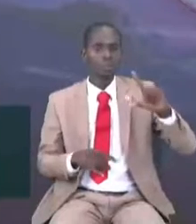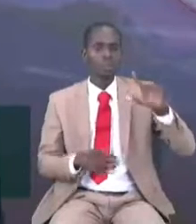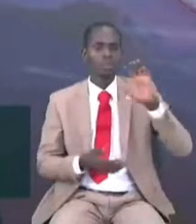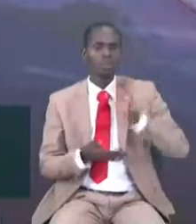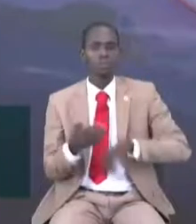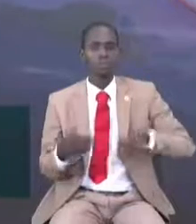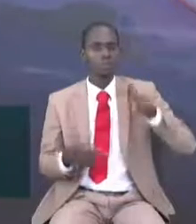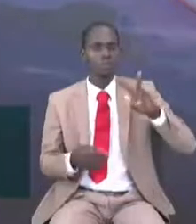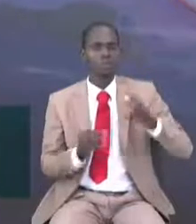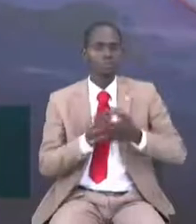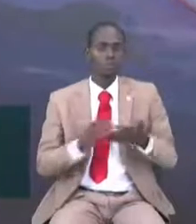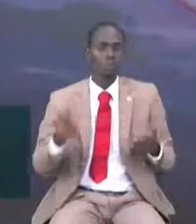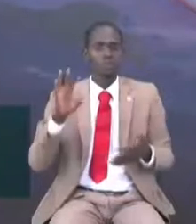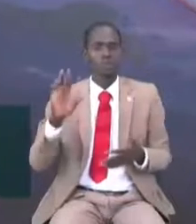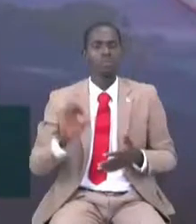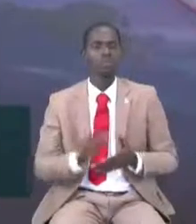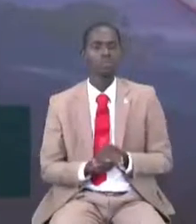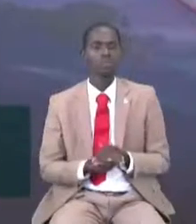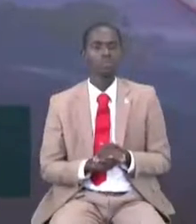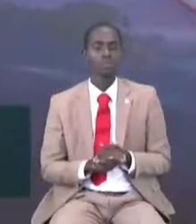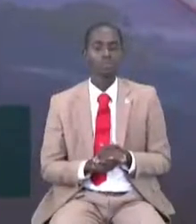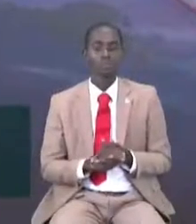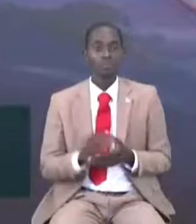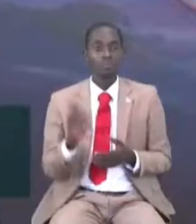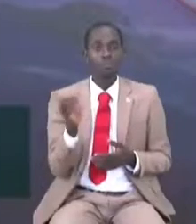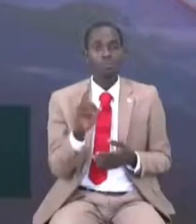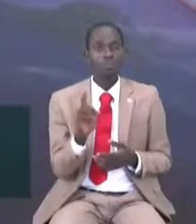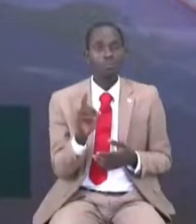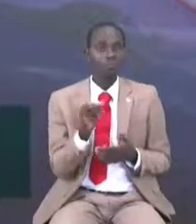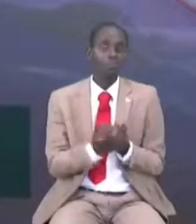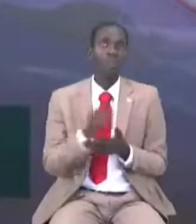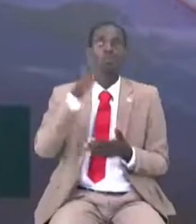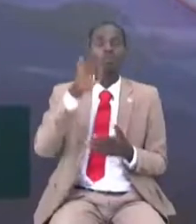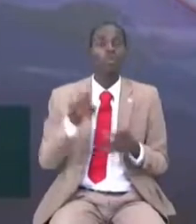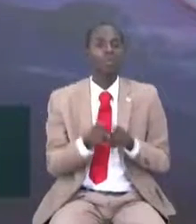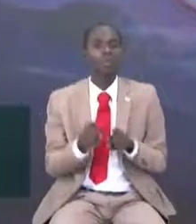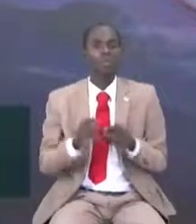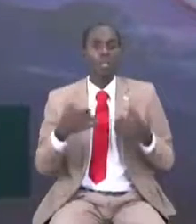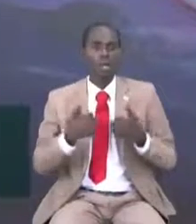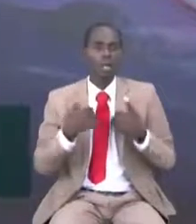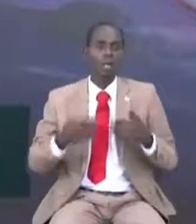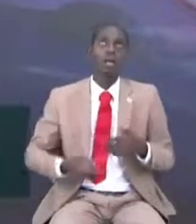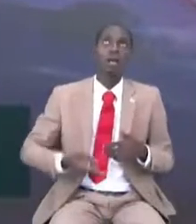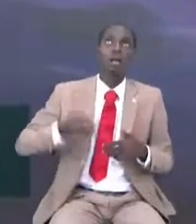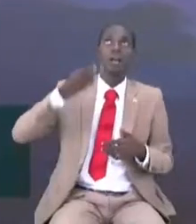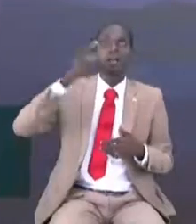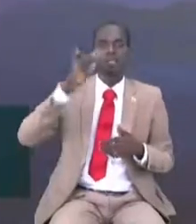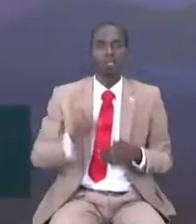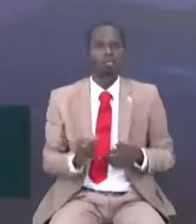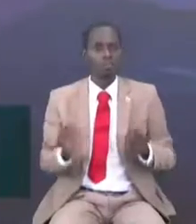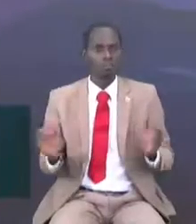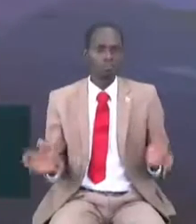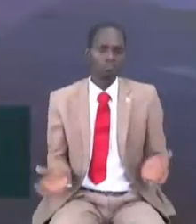verset 9. C'est pourquoi aussi Dieu l'a souverainement élevé, le Dieu du ciel,